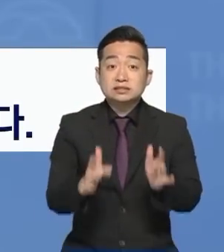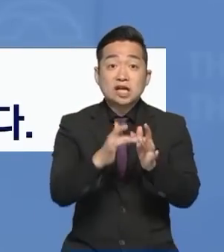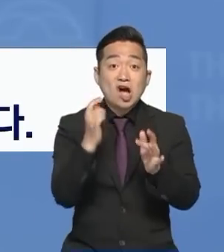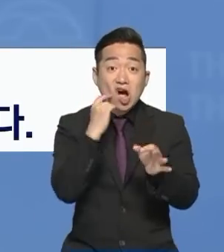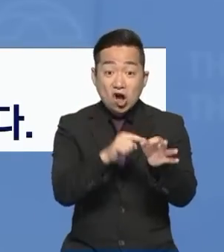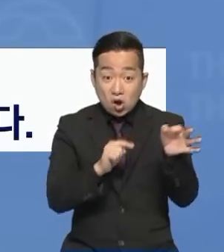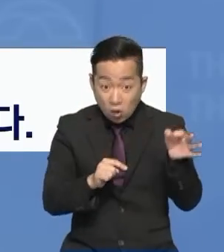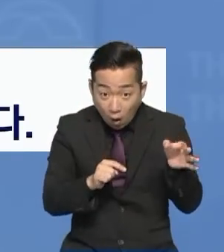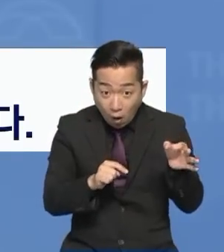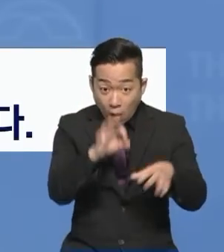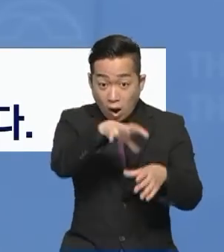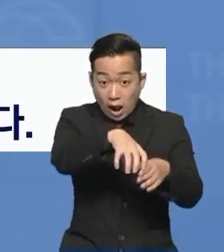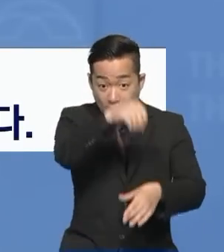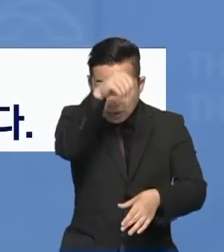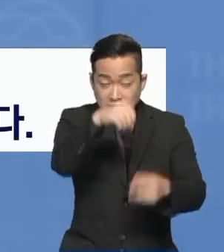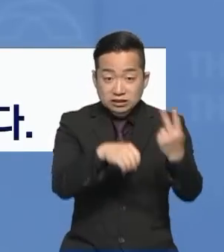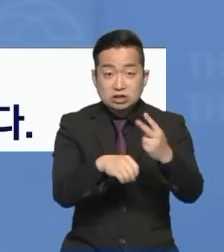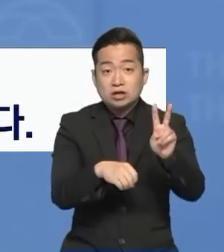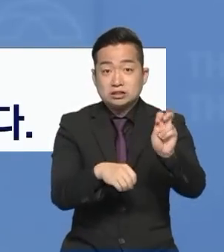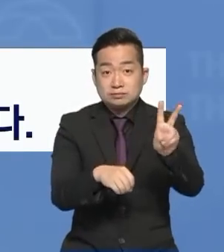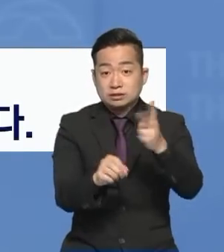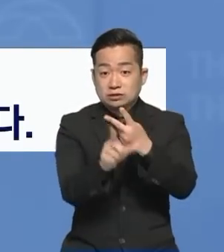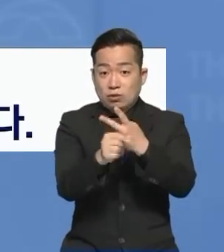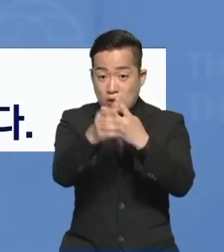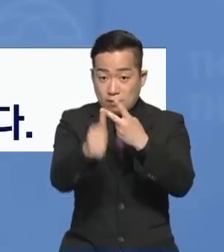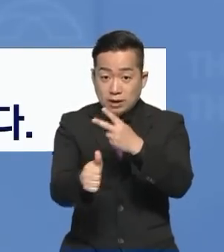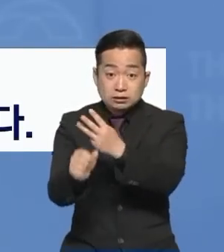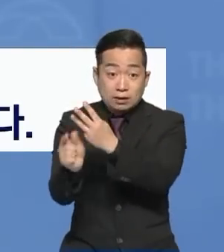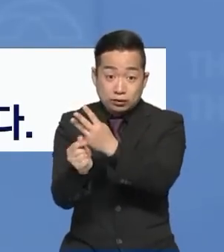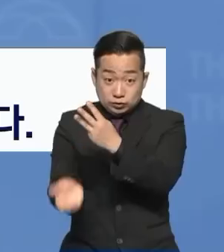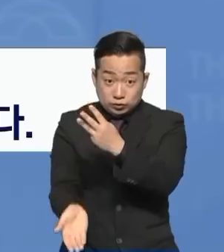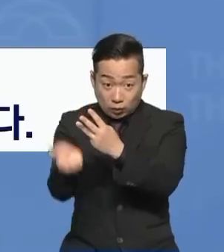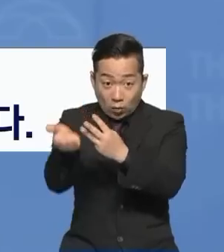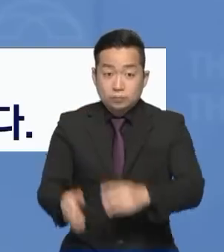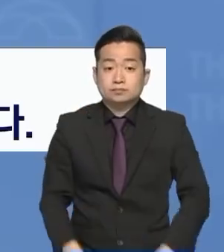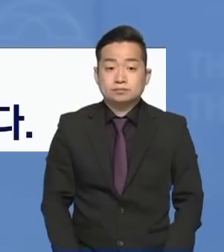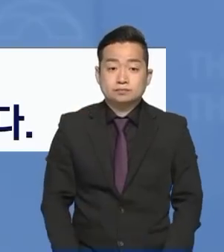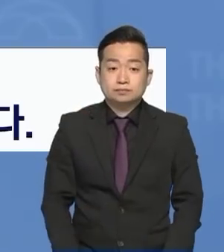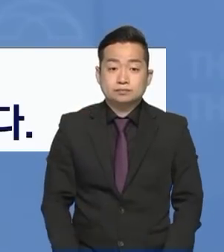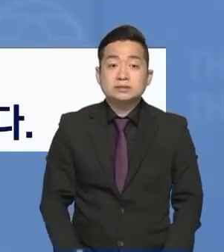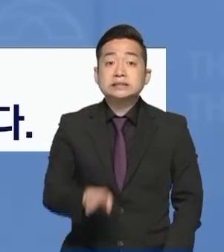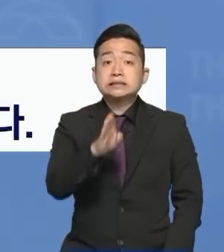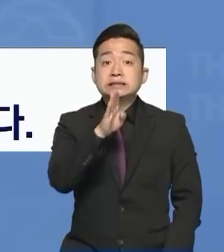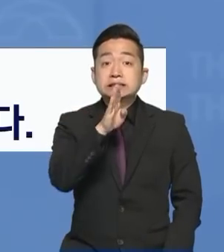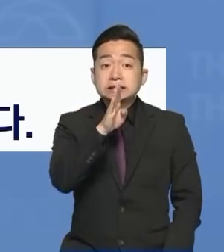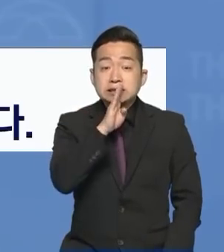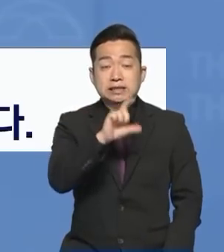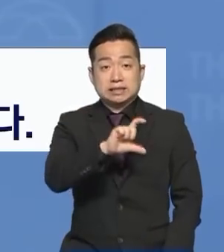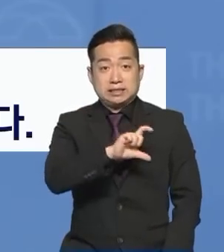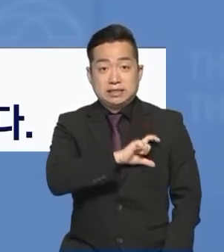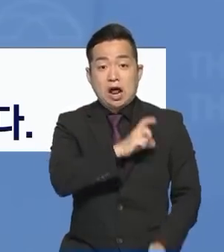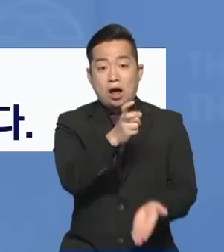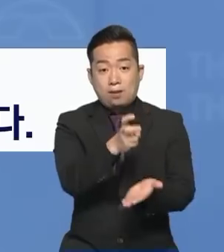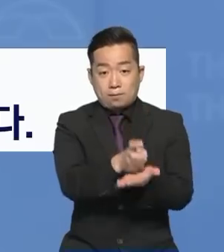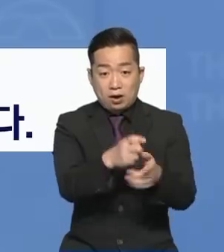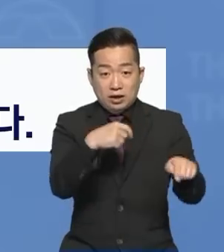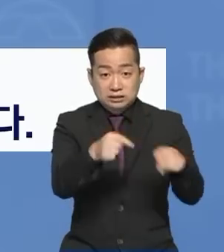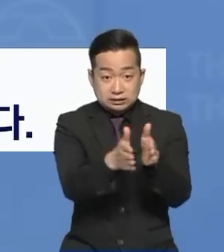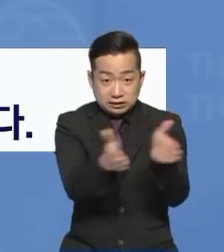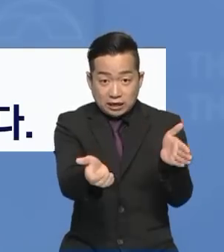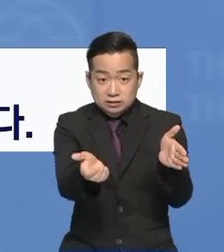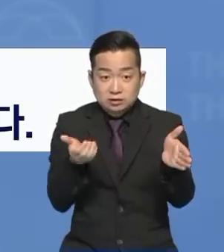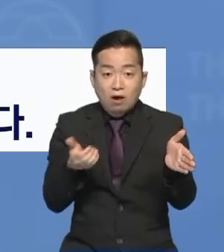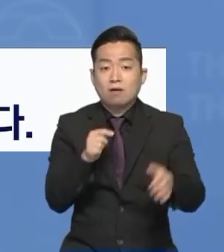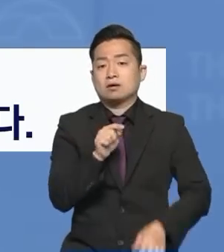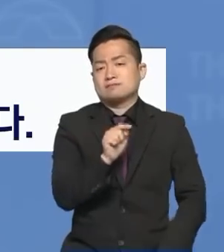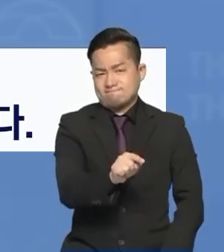인출한 2022년 2월 말에서 3월 초는 가상화폐 실명제가 시행되기